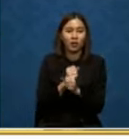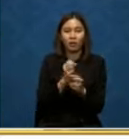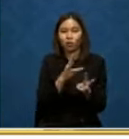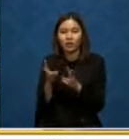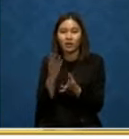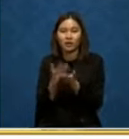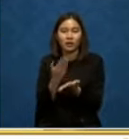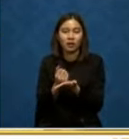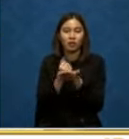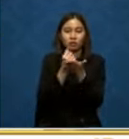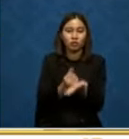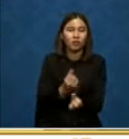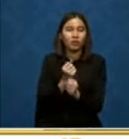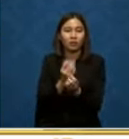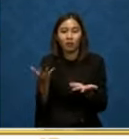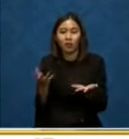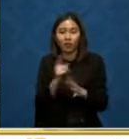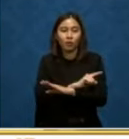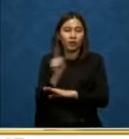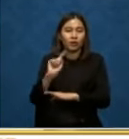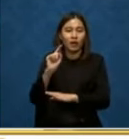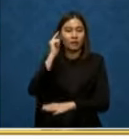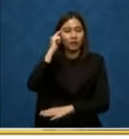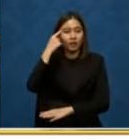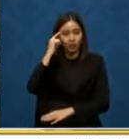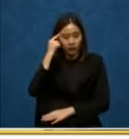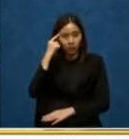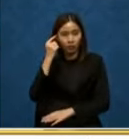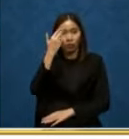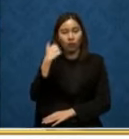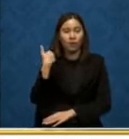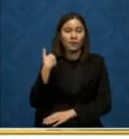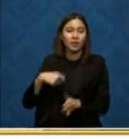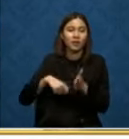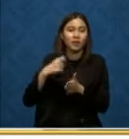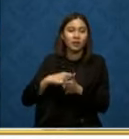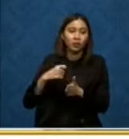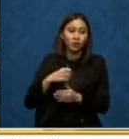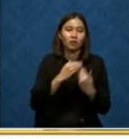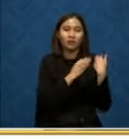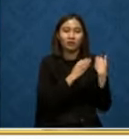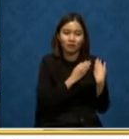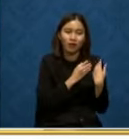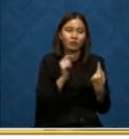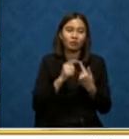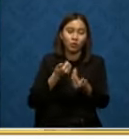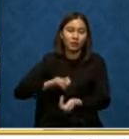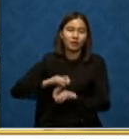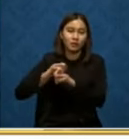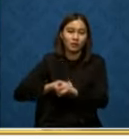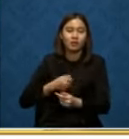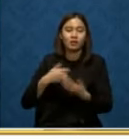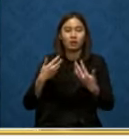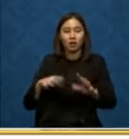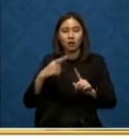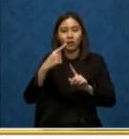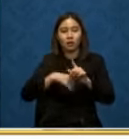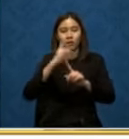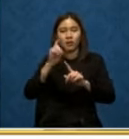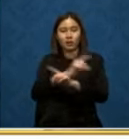เงินชดเชยให้เกษตรกรเมื่อไหร่กลายเป็นสร้างเงื่อนไขสร้างภาระให้เกษตรกรต่อมาเมื่อวันที่ 28